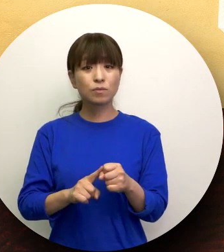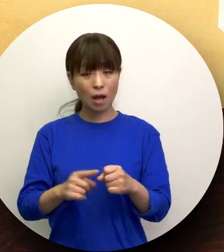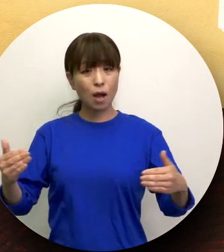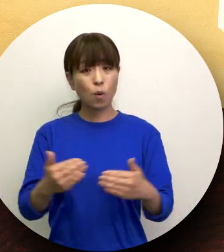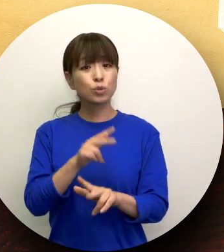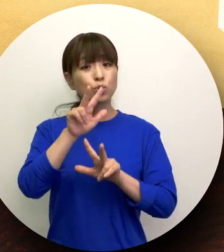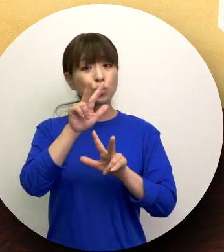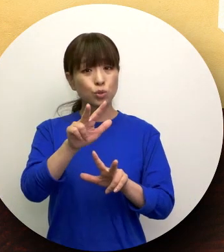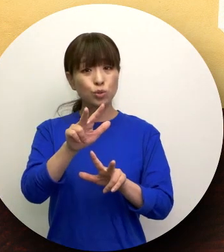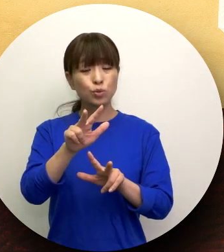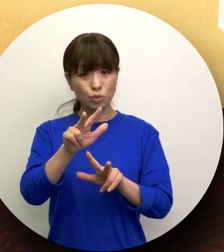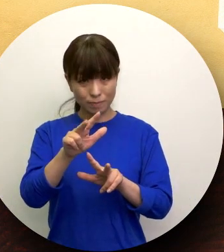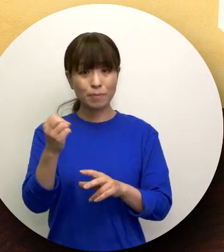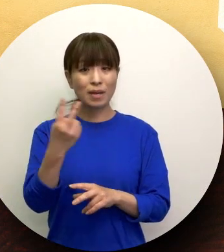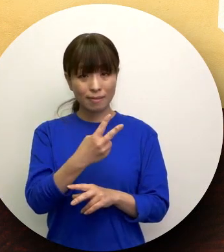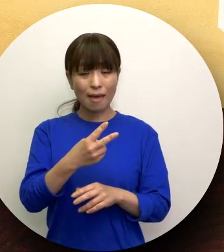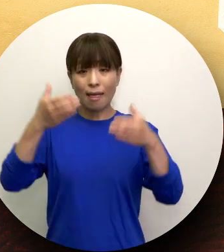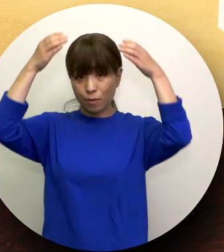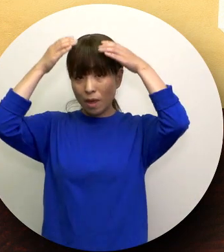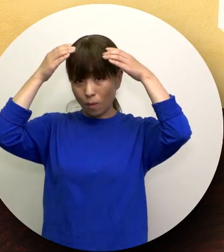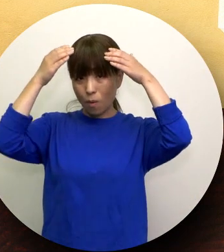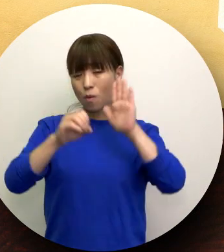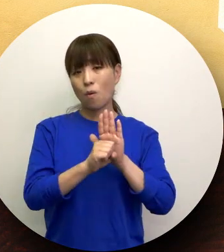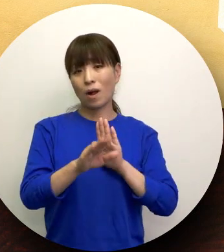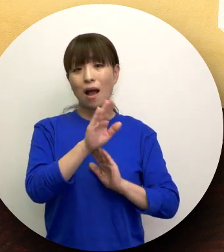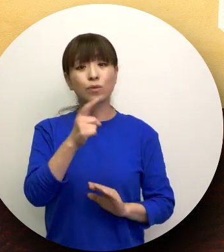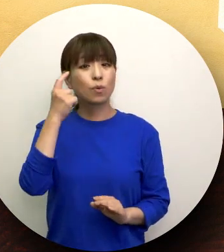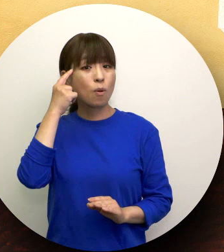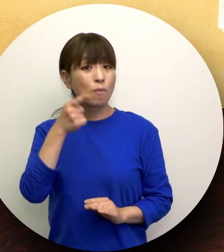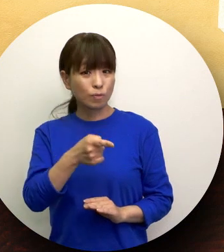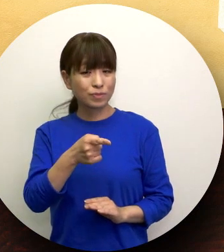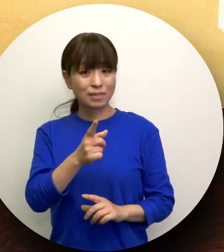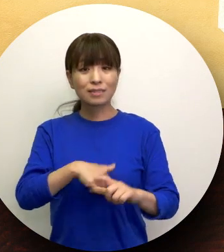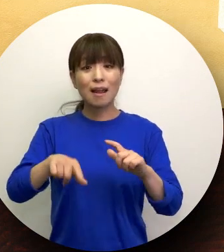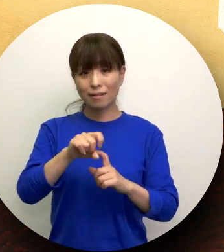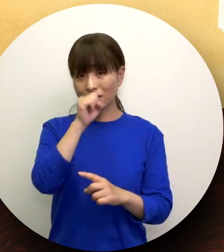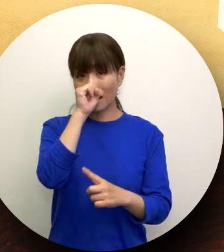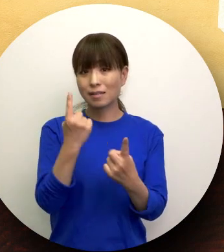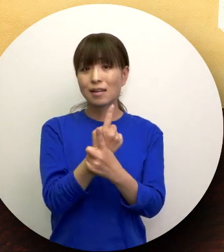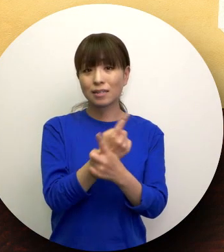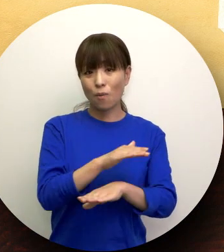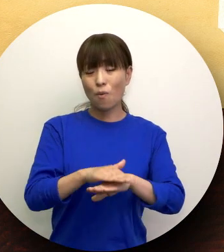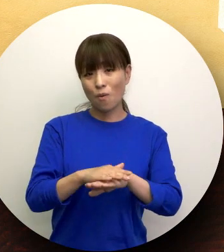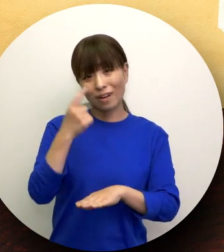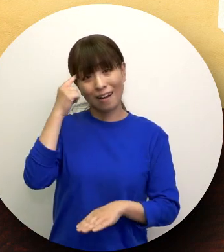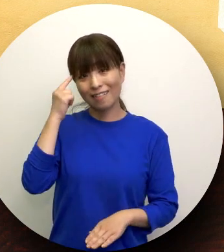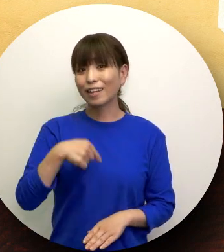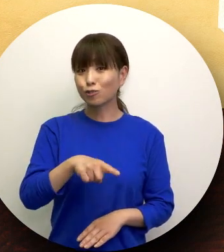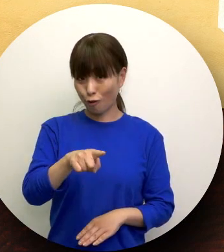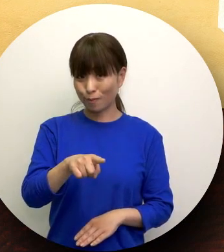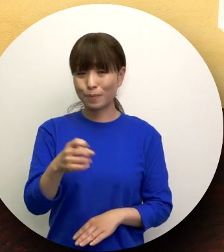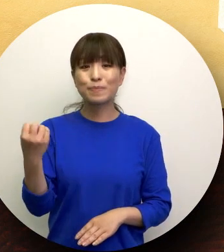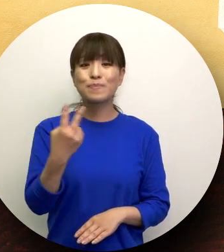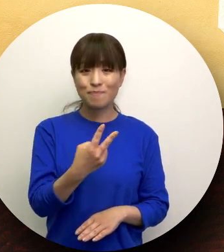ヘルメットの着用を呼びかけたらもっと効果が出るかもっていう風に、さらに改善策を考えていくよ。そし